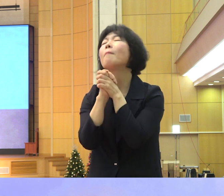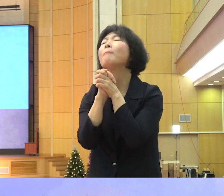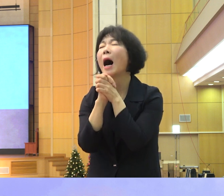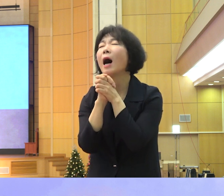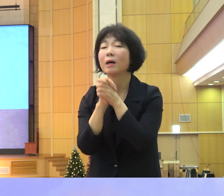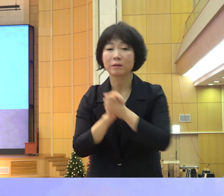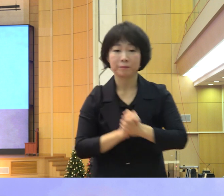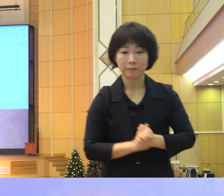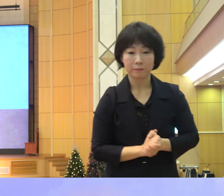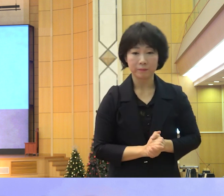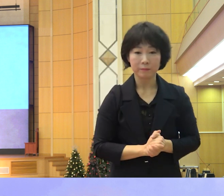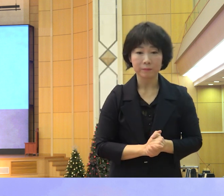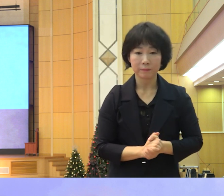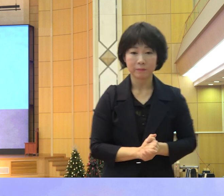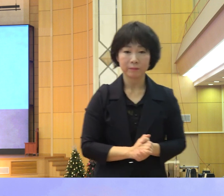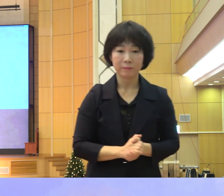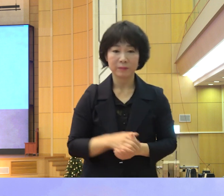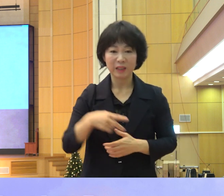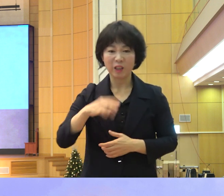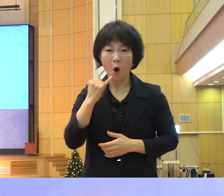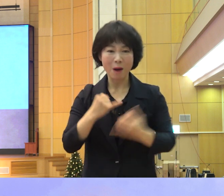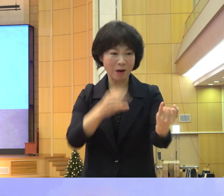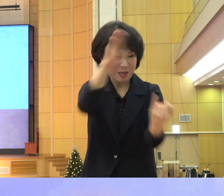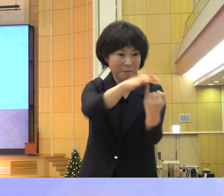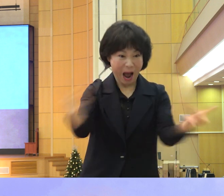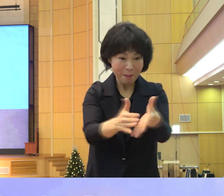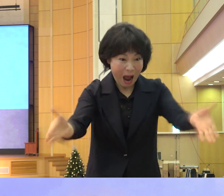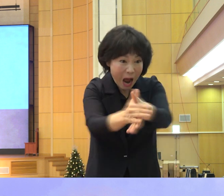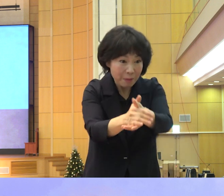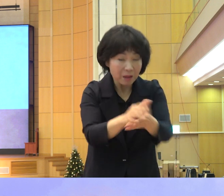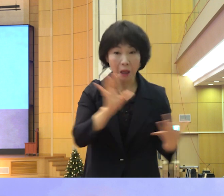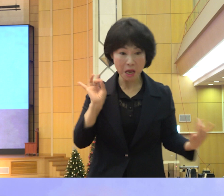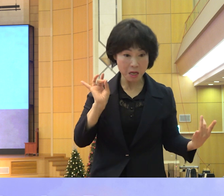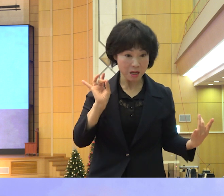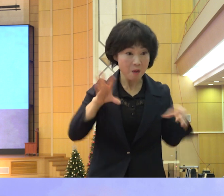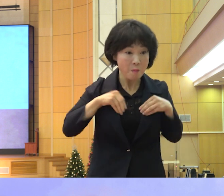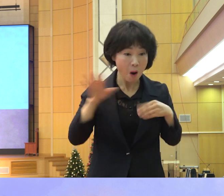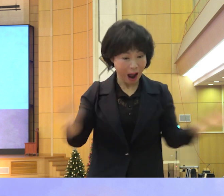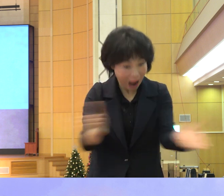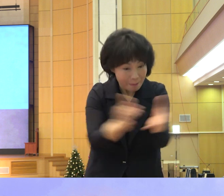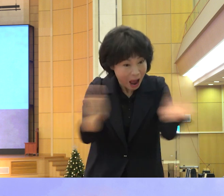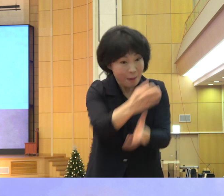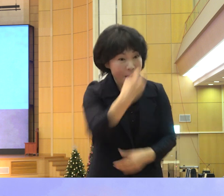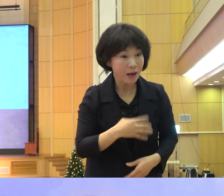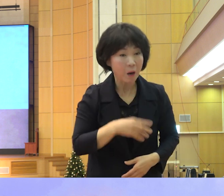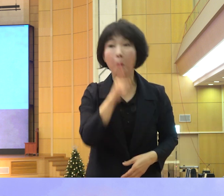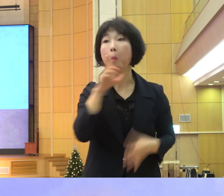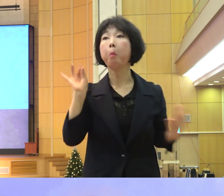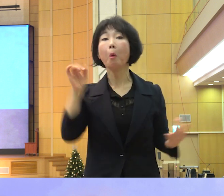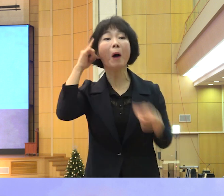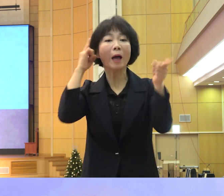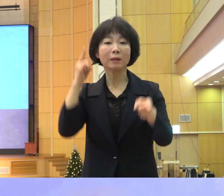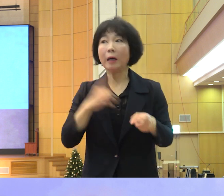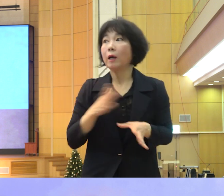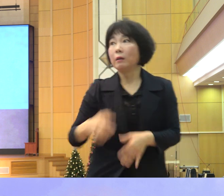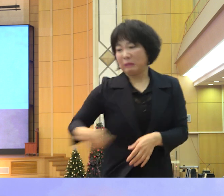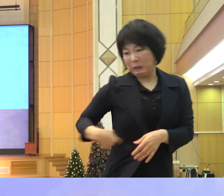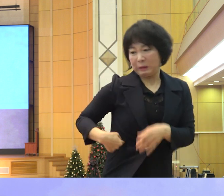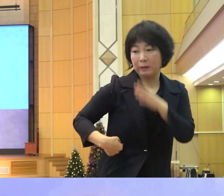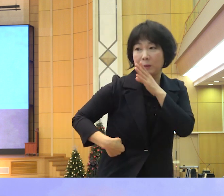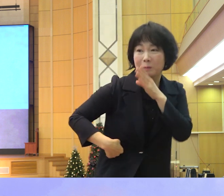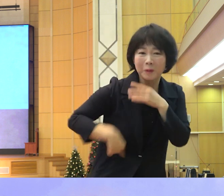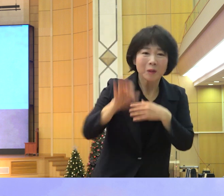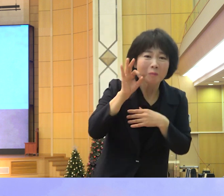있으니까 시어머니가 며느리를 툭 치면서 아멘해. 뭐하라고? 아멘해. 그랬더니 며느리가